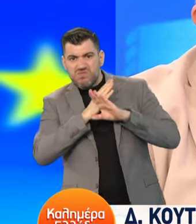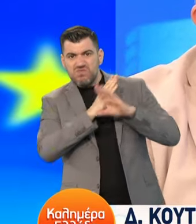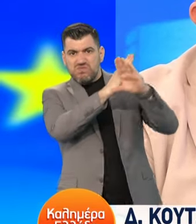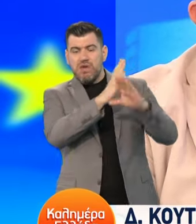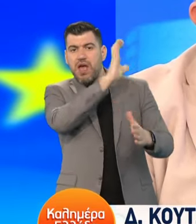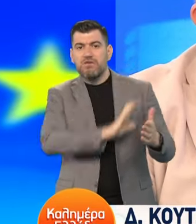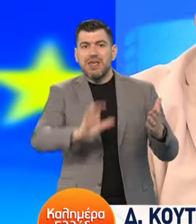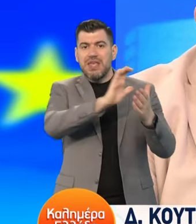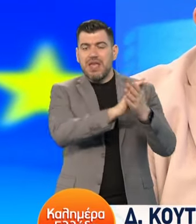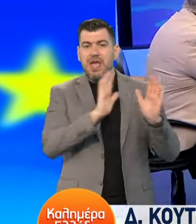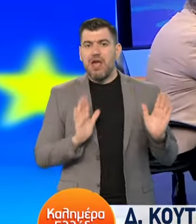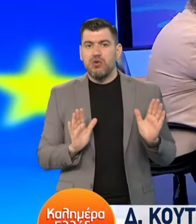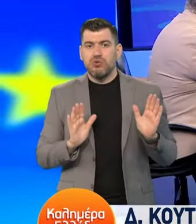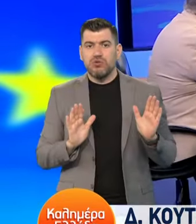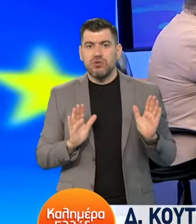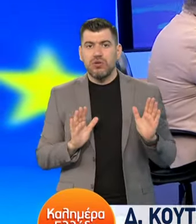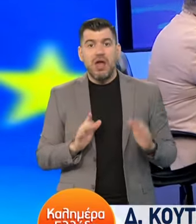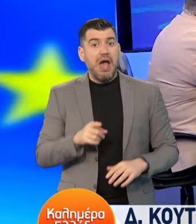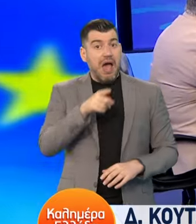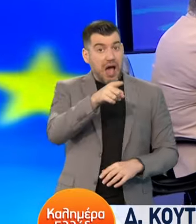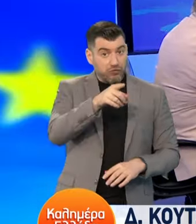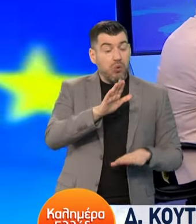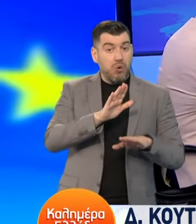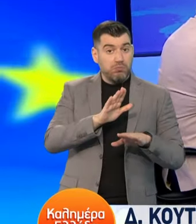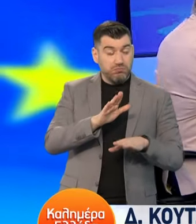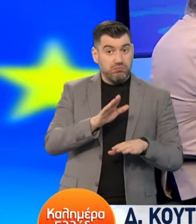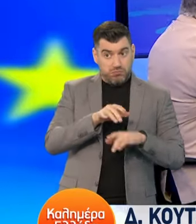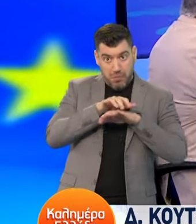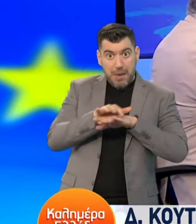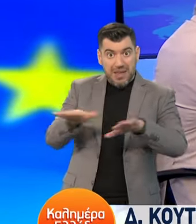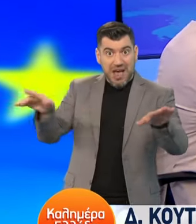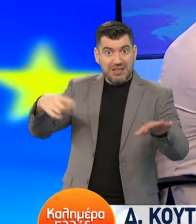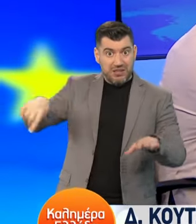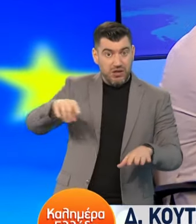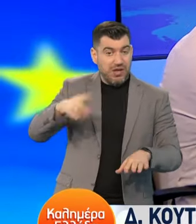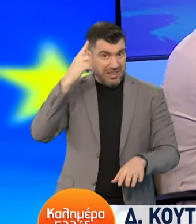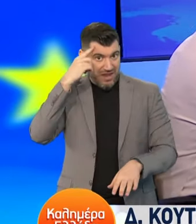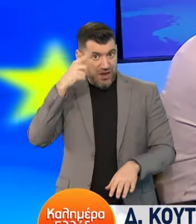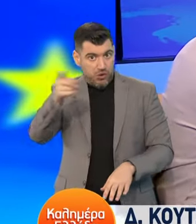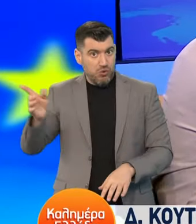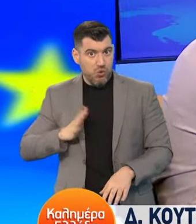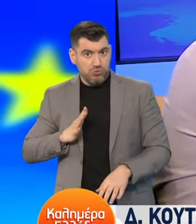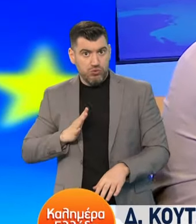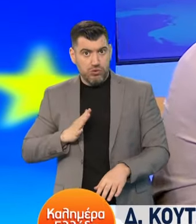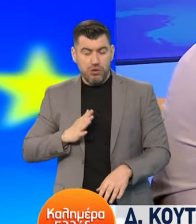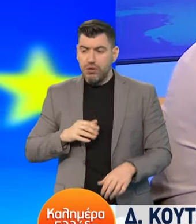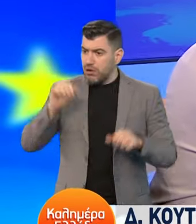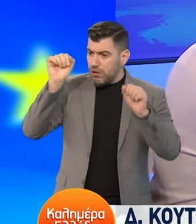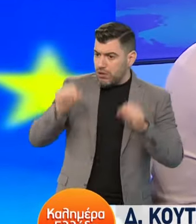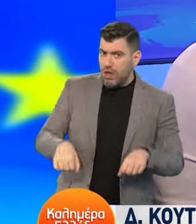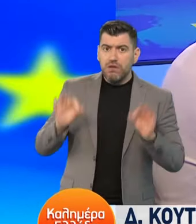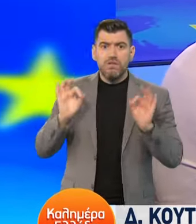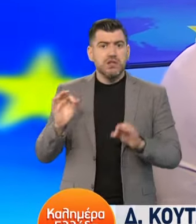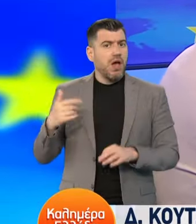τρόπου της λειτουργίας του. Βέβαια. Αυτό περνάει στην κοινωνία όμως. Βεβαίως, γιατί εμείς δεν το κρύβουμε ότι έχουμε αντίθεση ριζική και κάθετη με